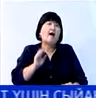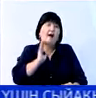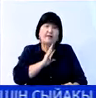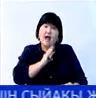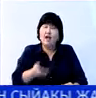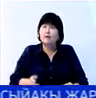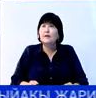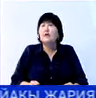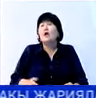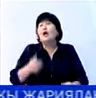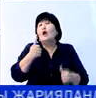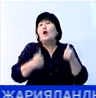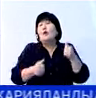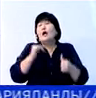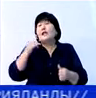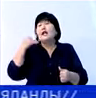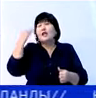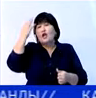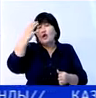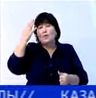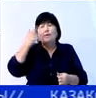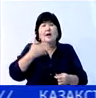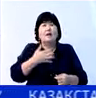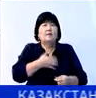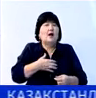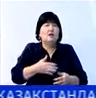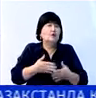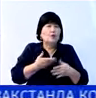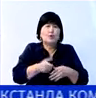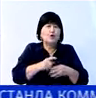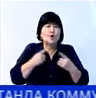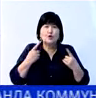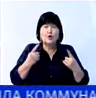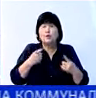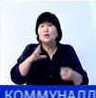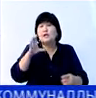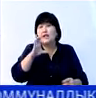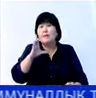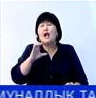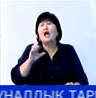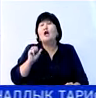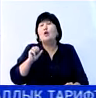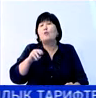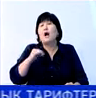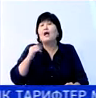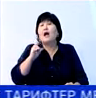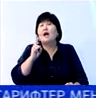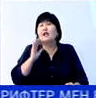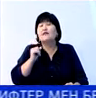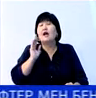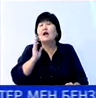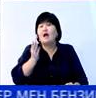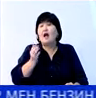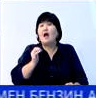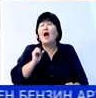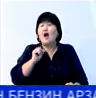Байқауымыздың маңызы, тарихи маңызы өте зор, өйткені осы Сәбира Майханова апамыз театр